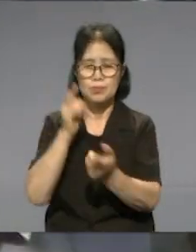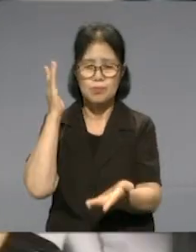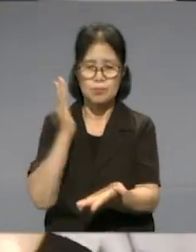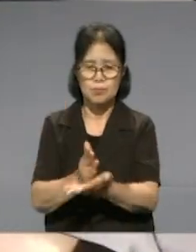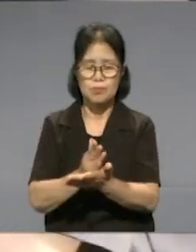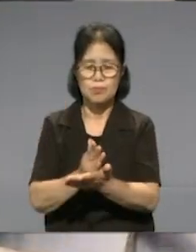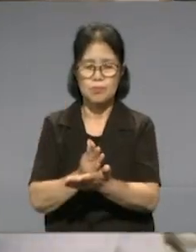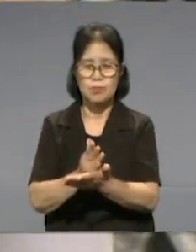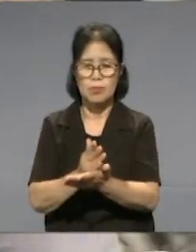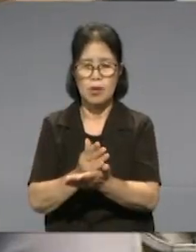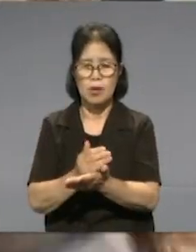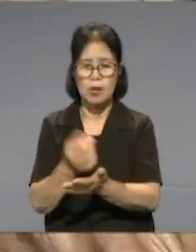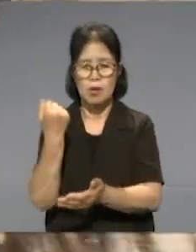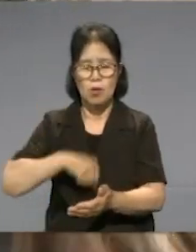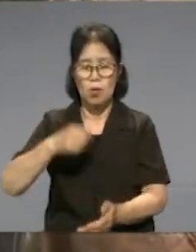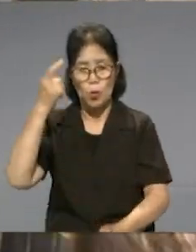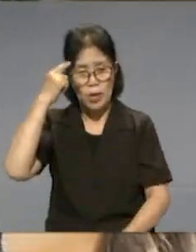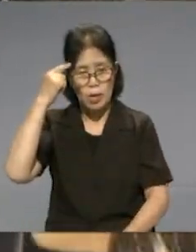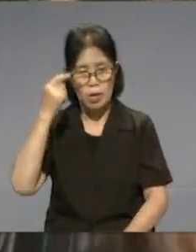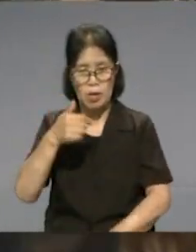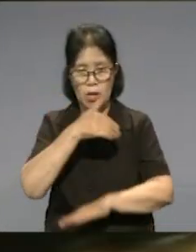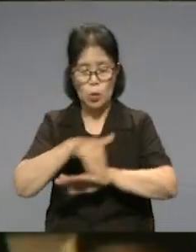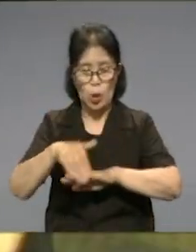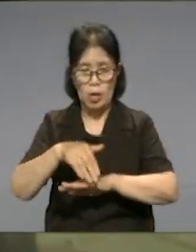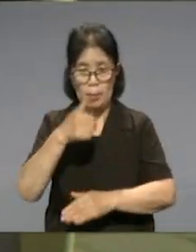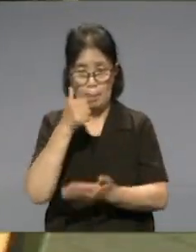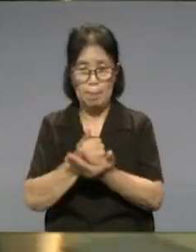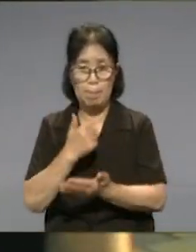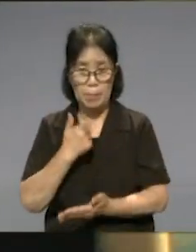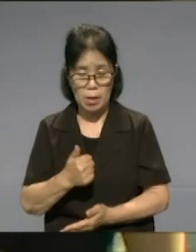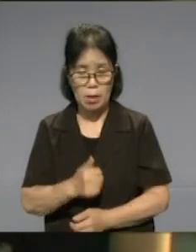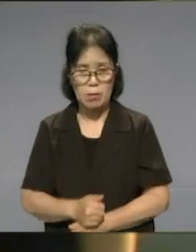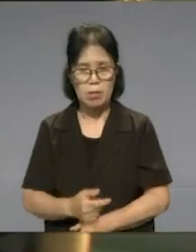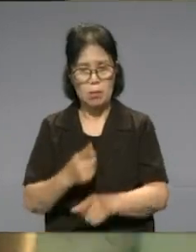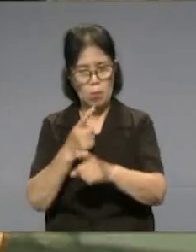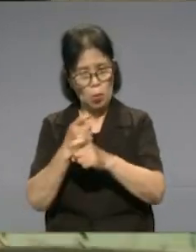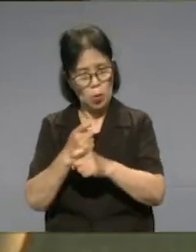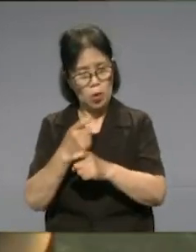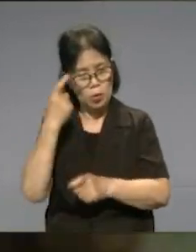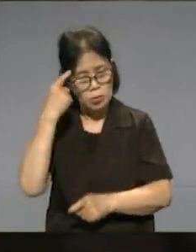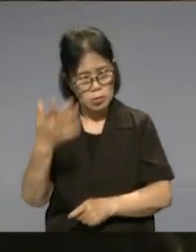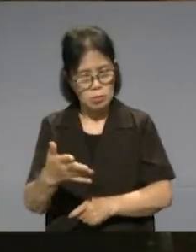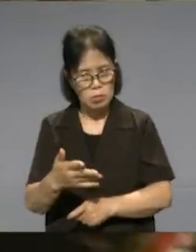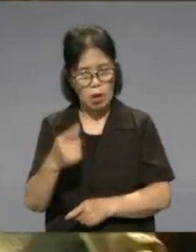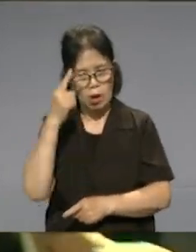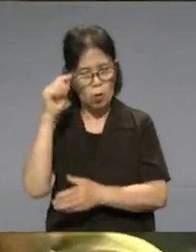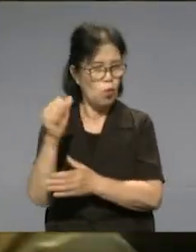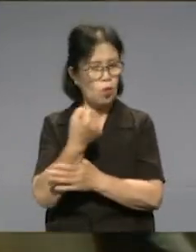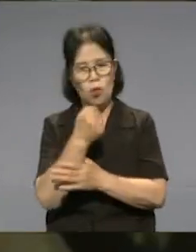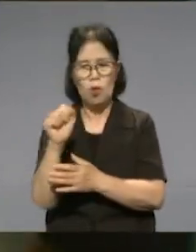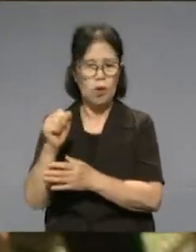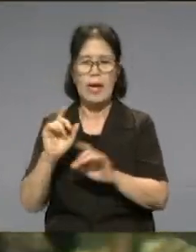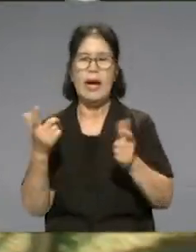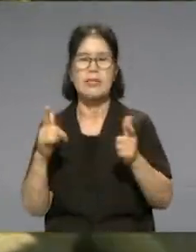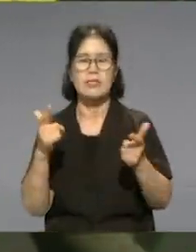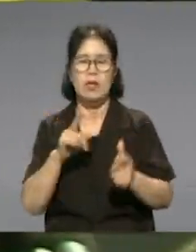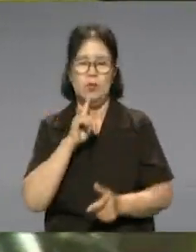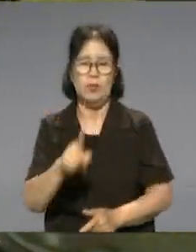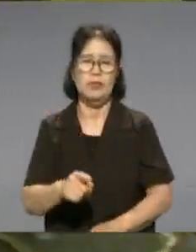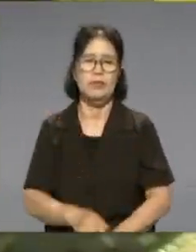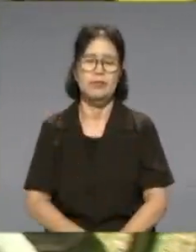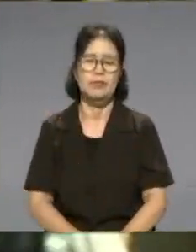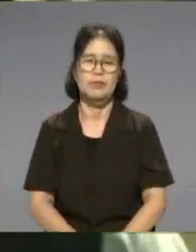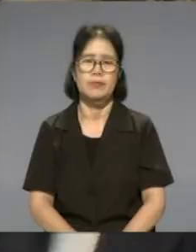찾아가셨습니까? 계획된 범죄였습니까? 보복 범죄였냐는 질문에는 고개를 젓고 아니라는 의사를